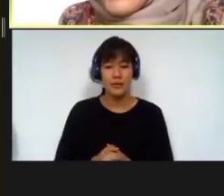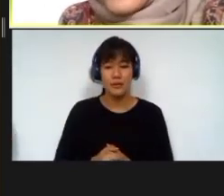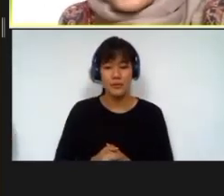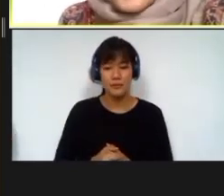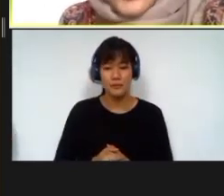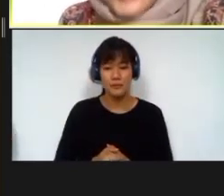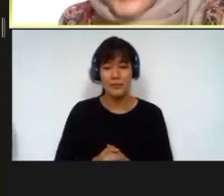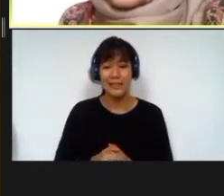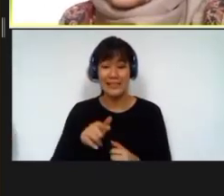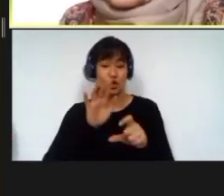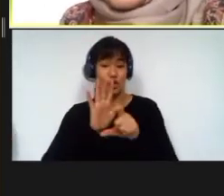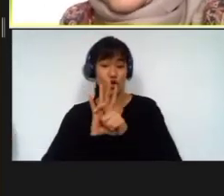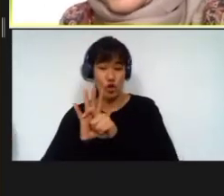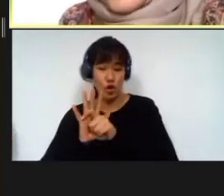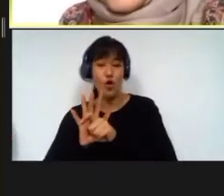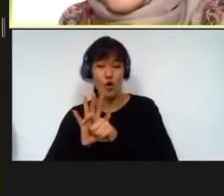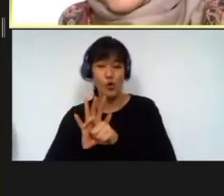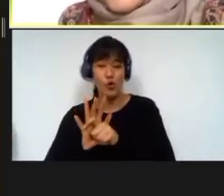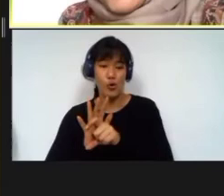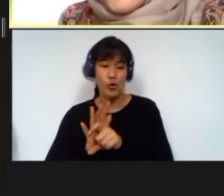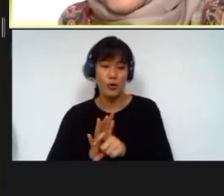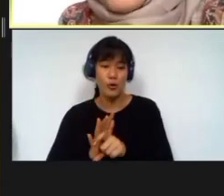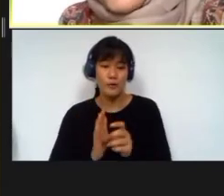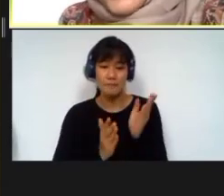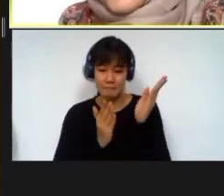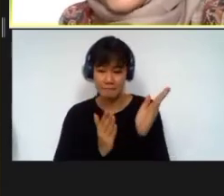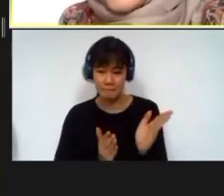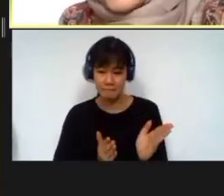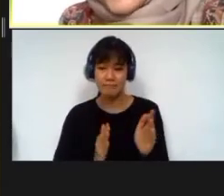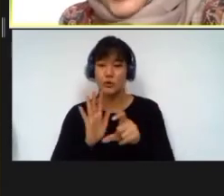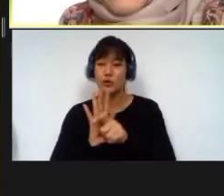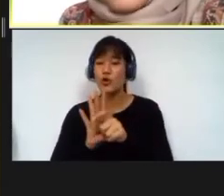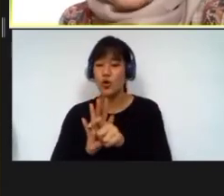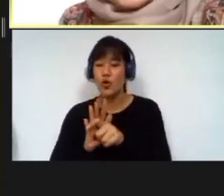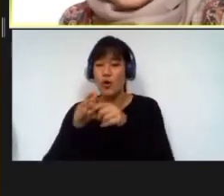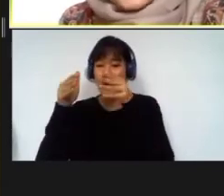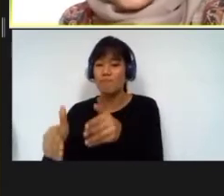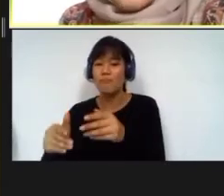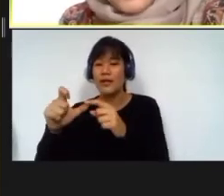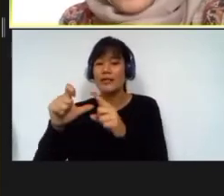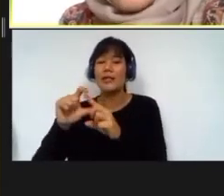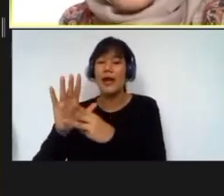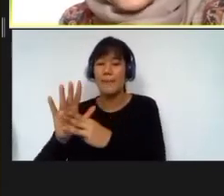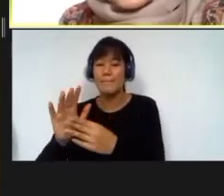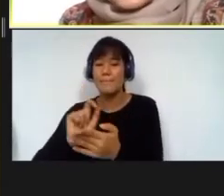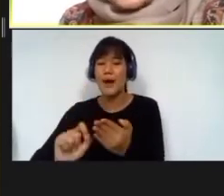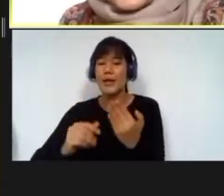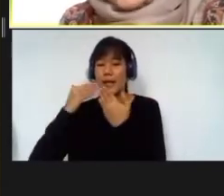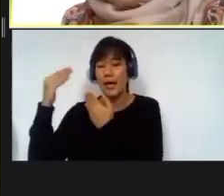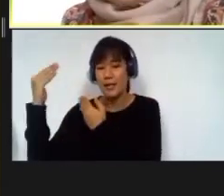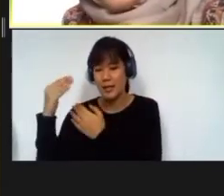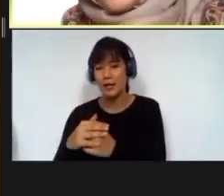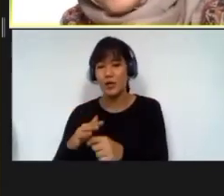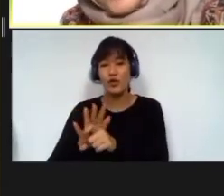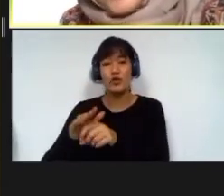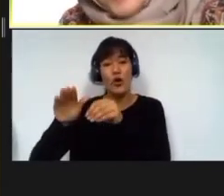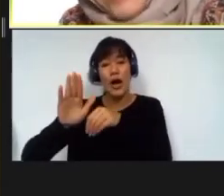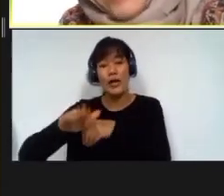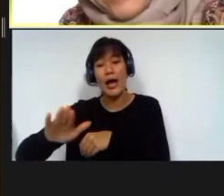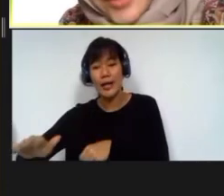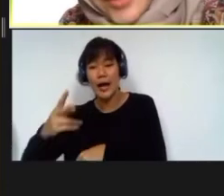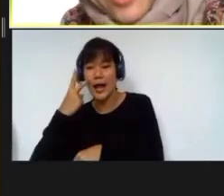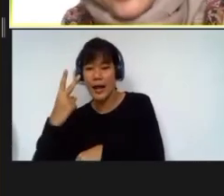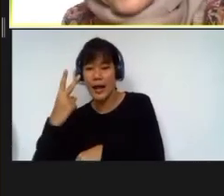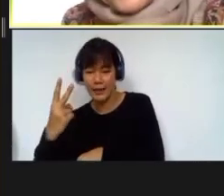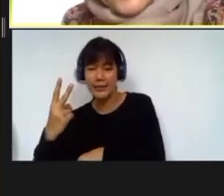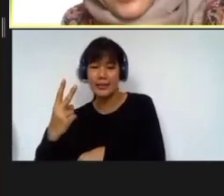ini contoh ya, ini contoh sebagai bidang SDM di madrasah itu, kalau peserta didik itu kita bisa lihat di apa